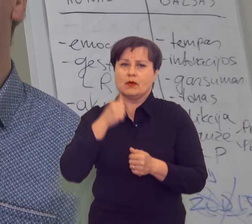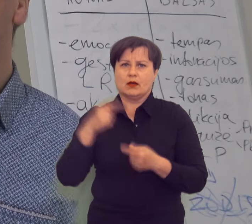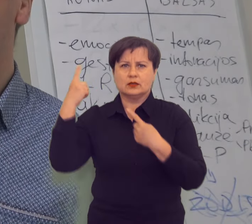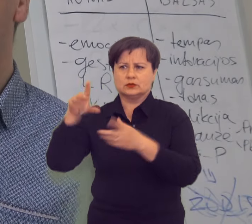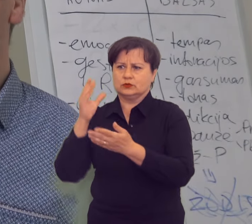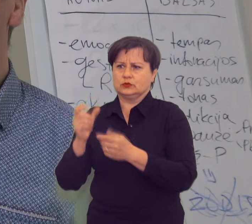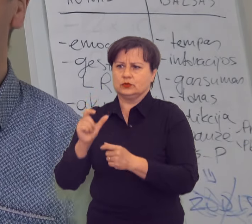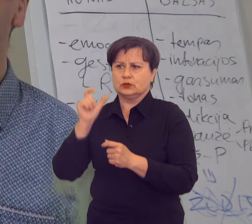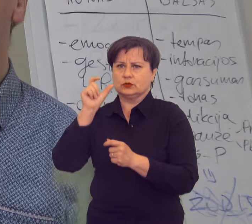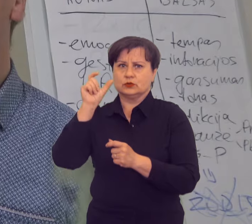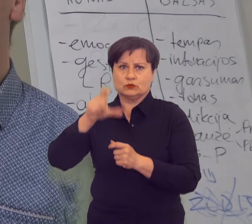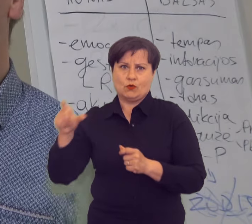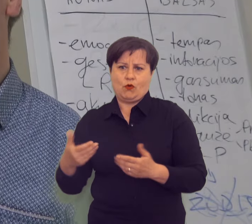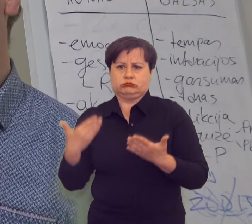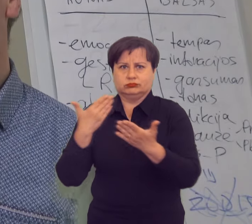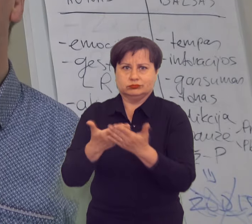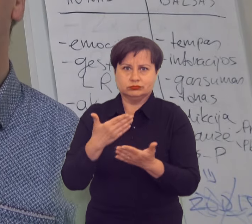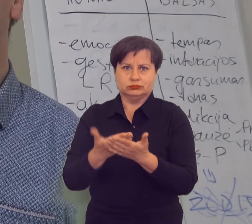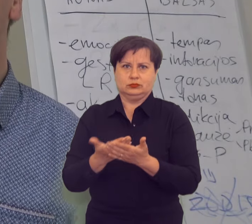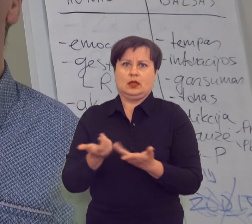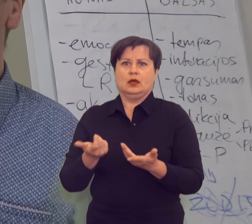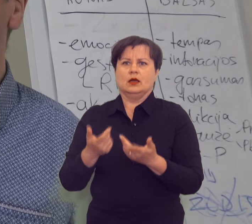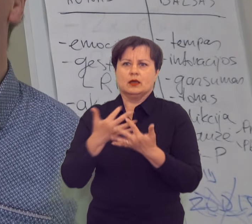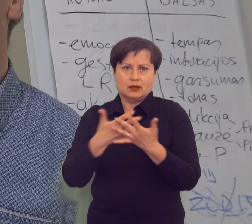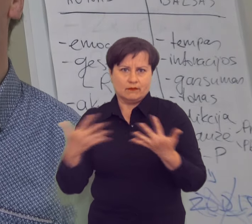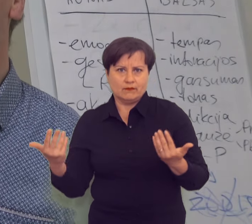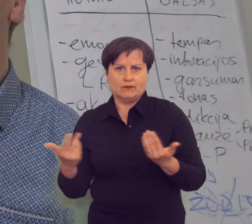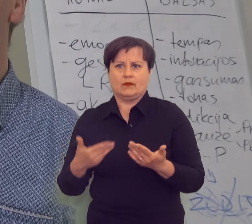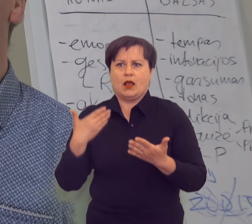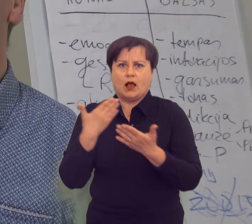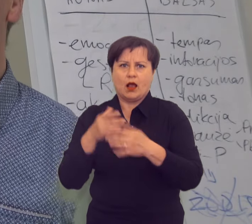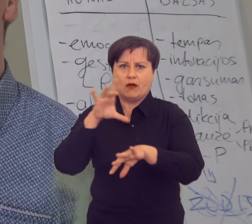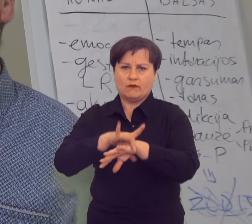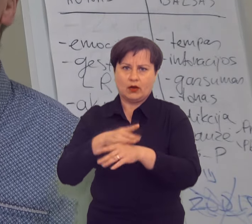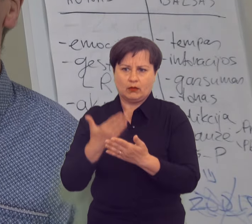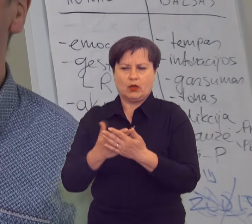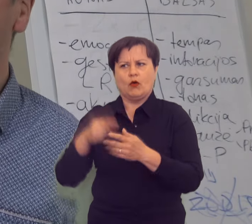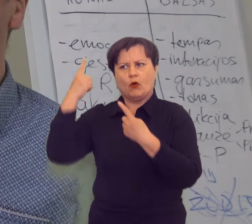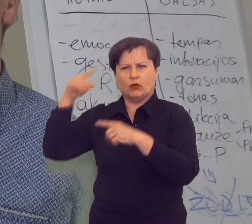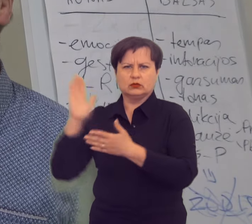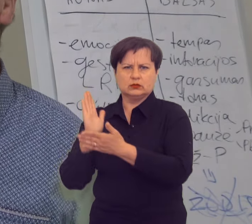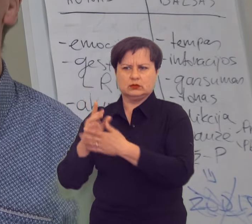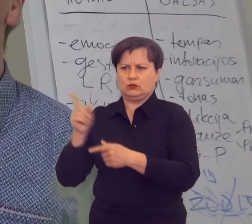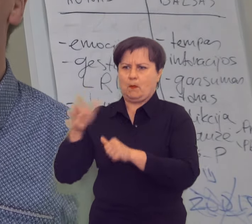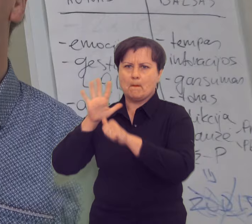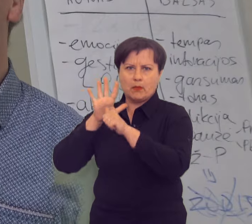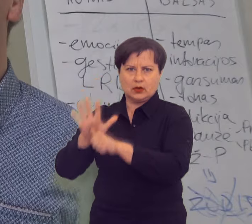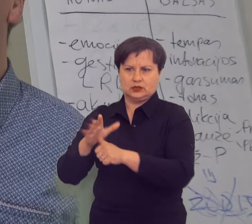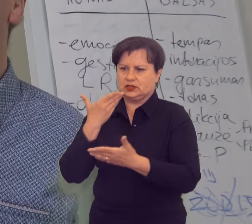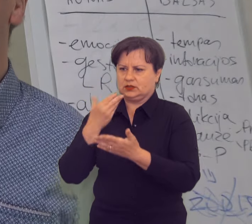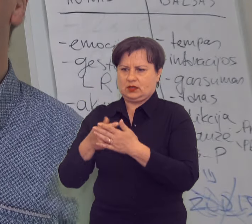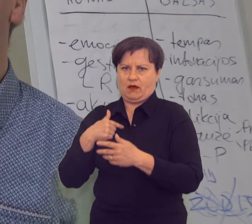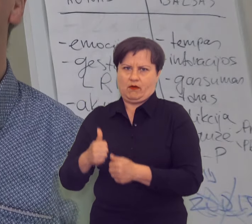pateikiant argumentus, įrodymus, tačiau kai kurie eina kitų kelių, nori iš pradžių kitą žmogų sumenkinti, pažeminti,